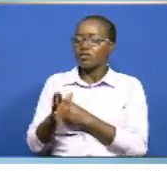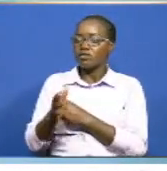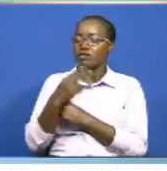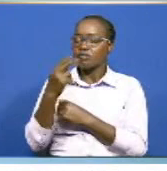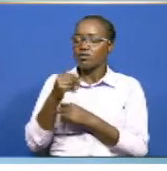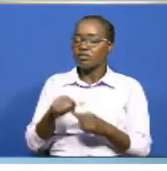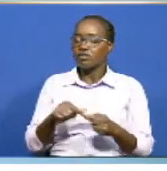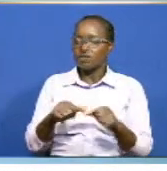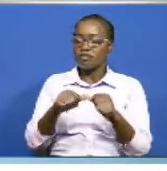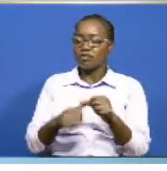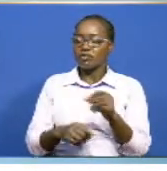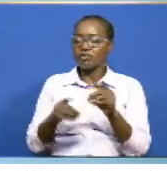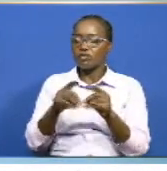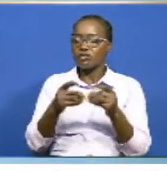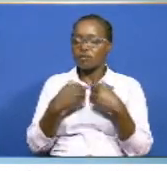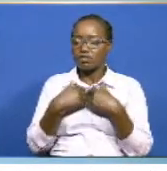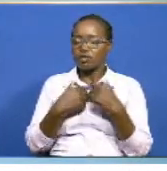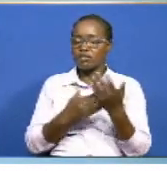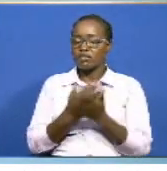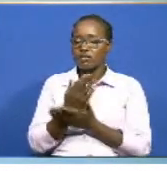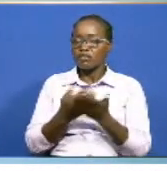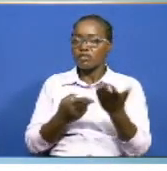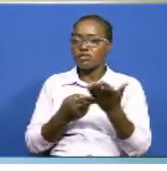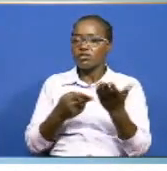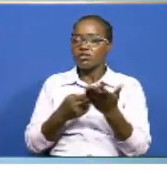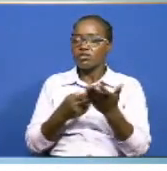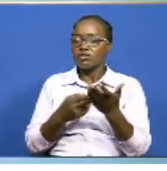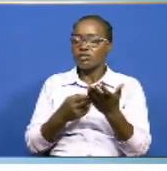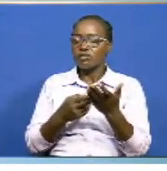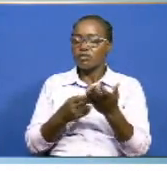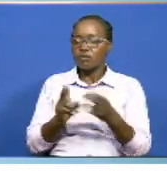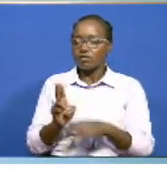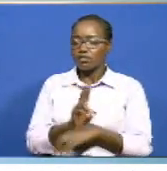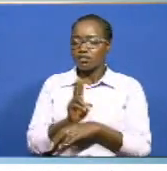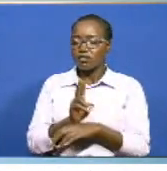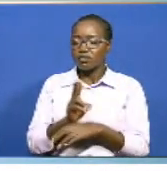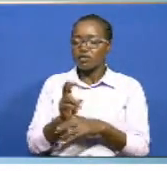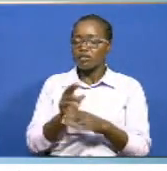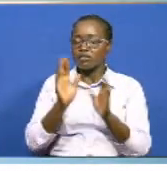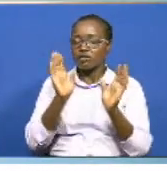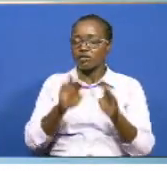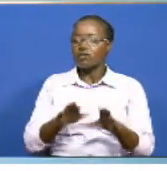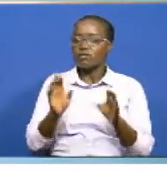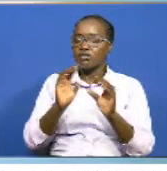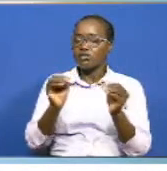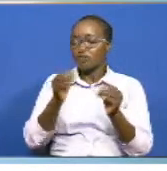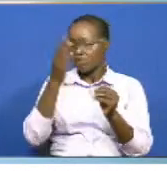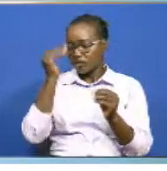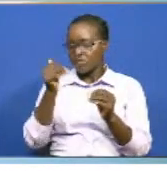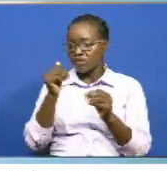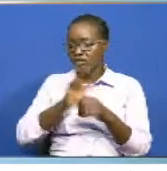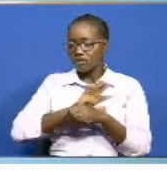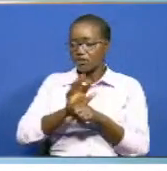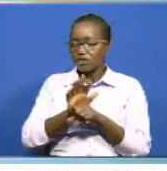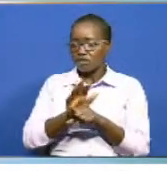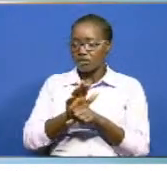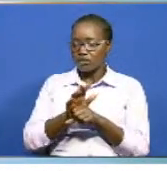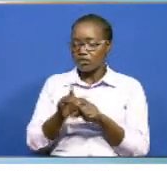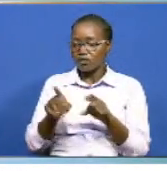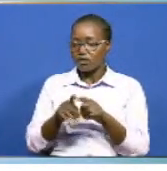wanaendelea kufanya mikutano kwa njia ya kutumia teknolojia wasiwache, sababu bado hatuna uhakika janga la corona liko nasi kwa muda upi,